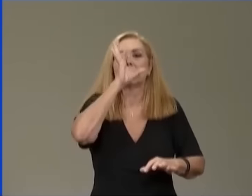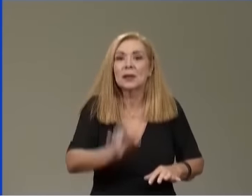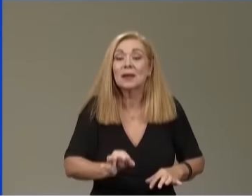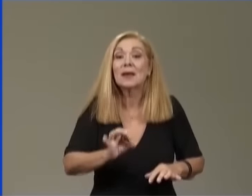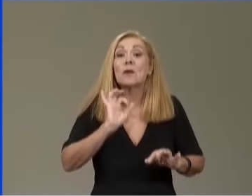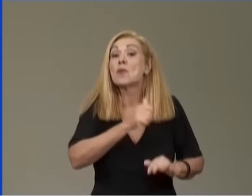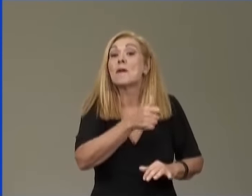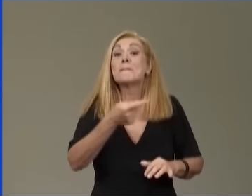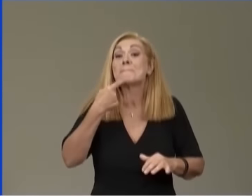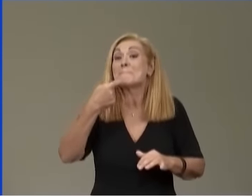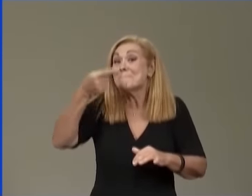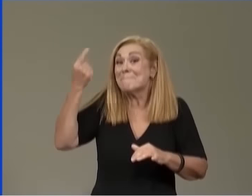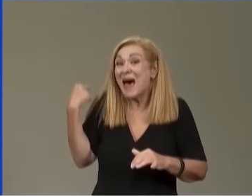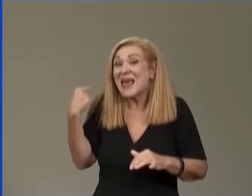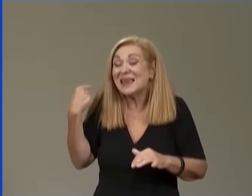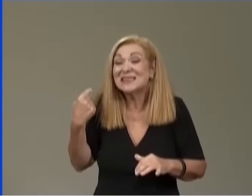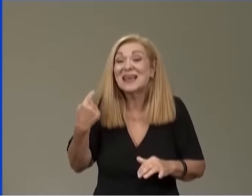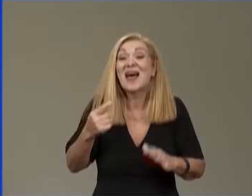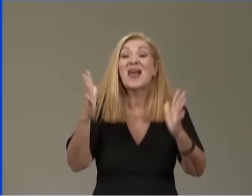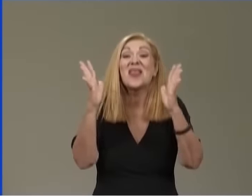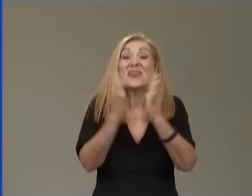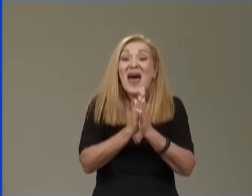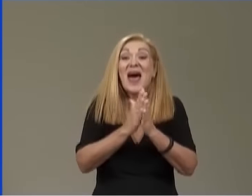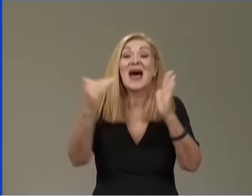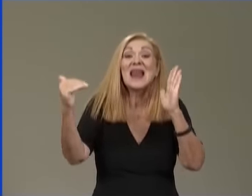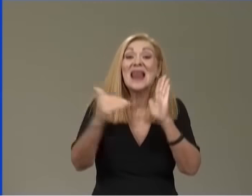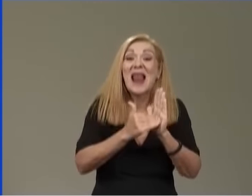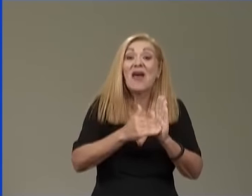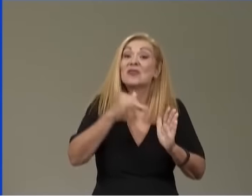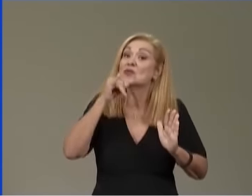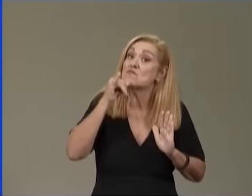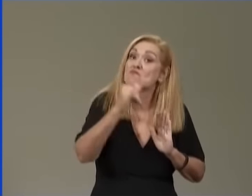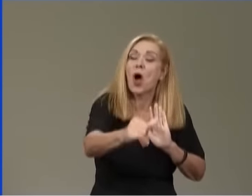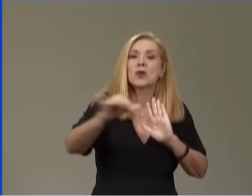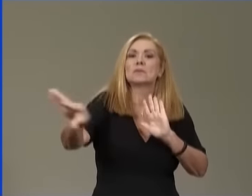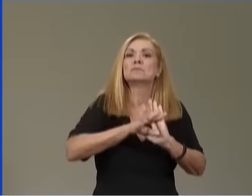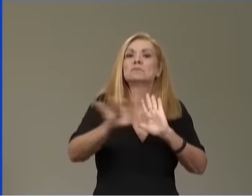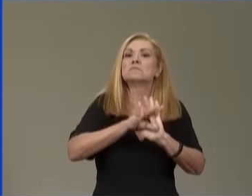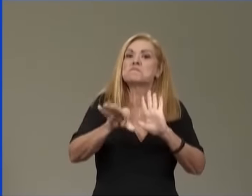μας πέρασε έγιναν επιπλέον 10.000 μόνιμοι διορισμοί.